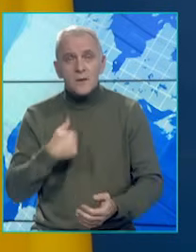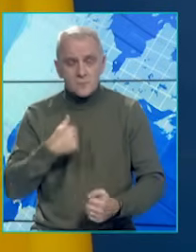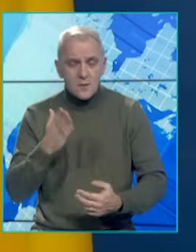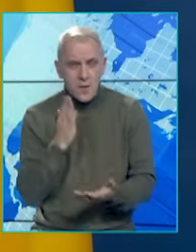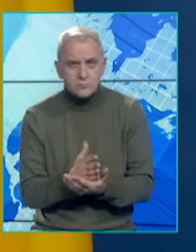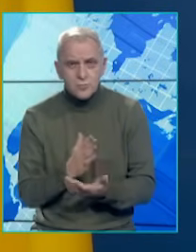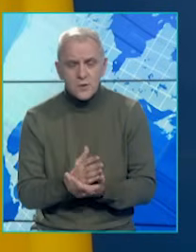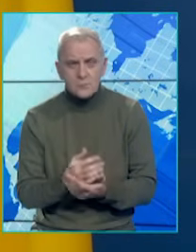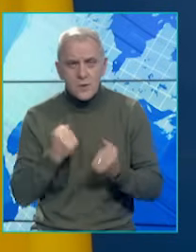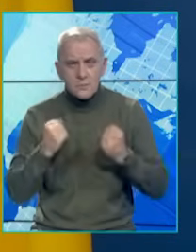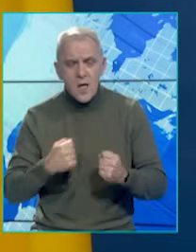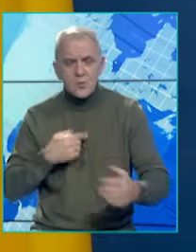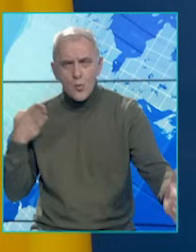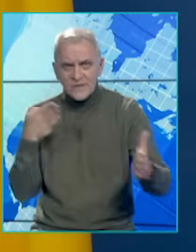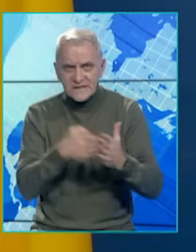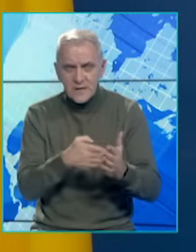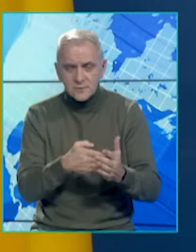vrlo izravan.